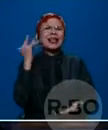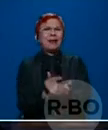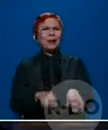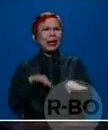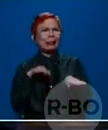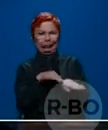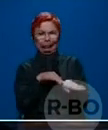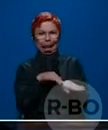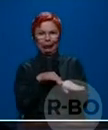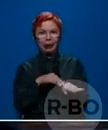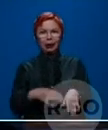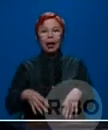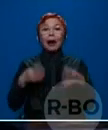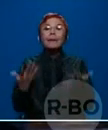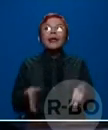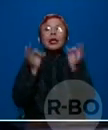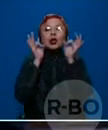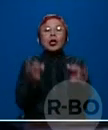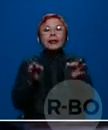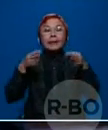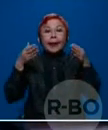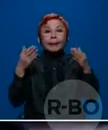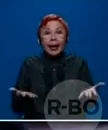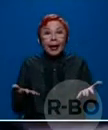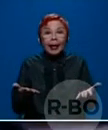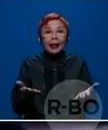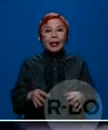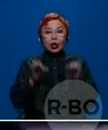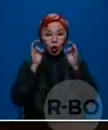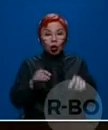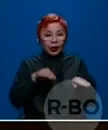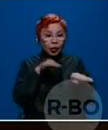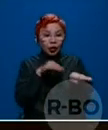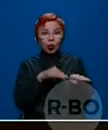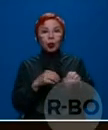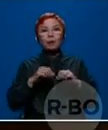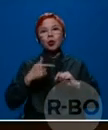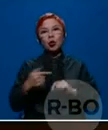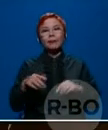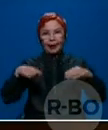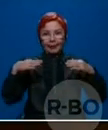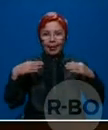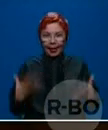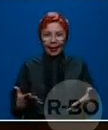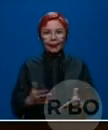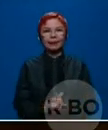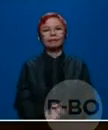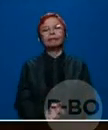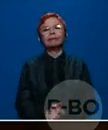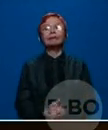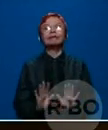seperti ini memang bisa memecah kemacetan di Jakarta terima